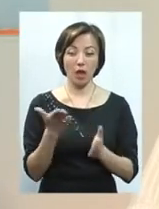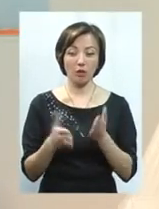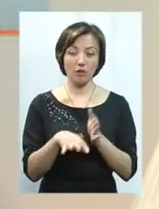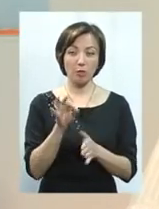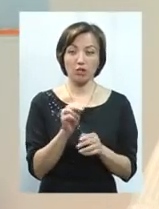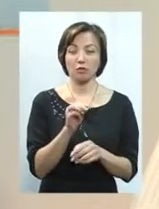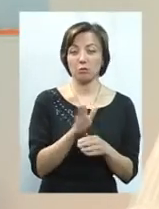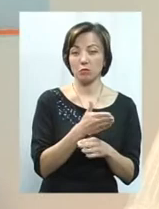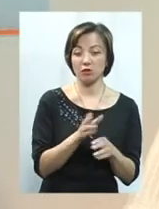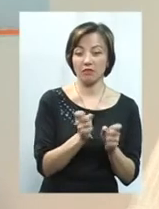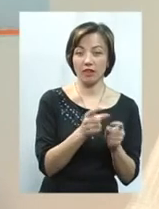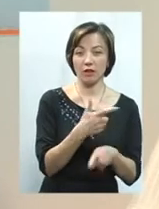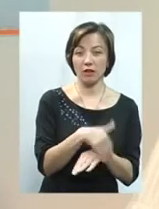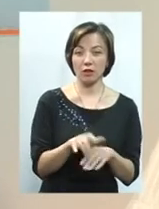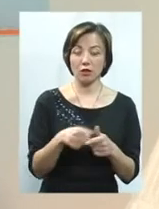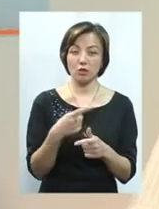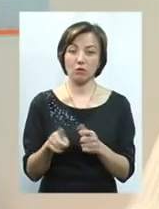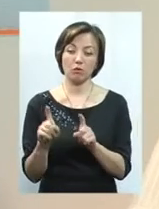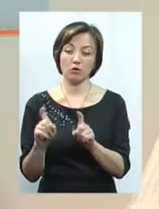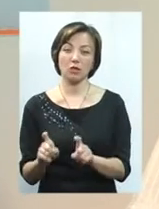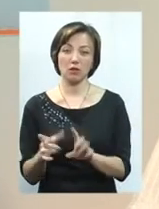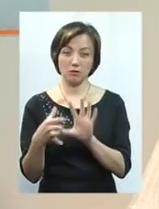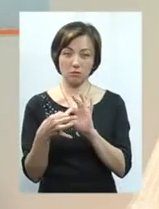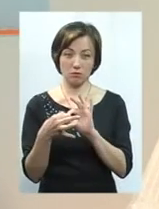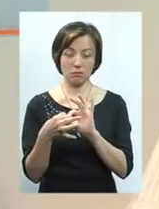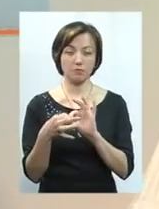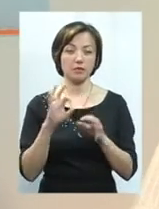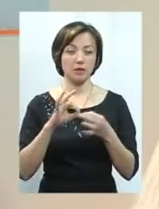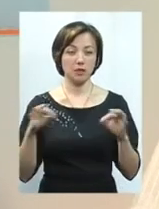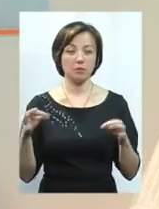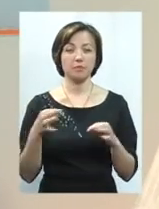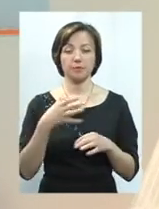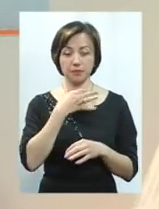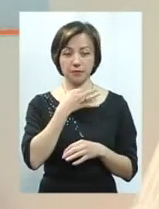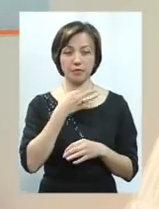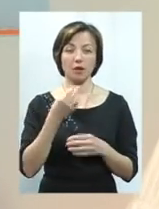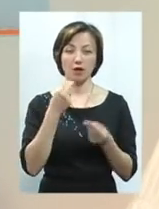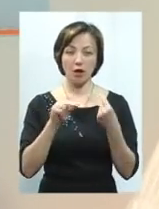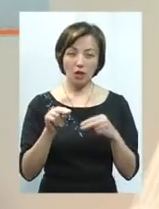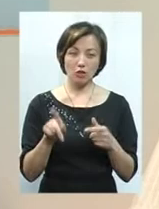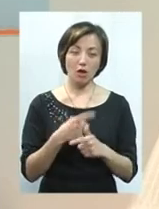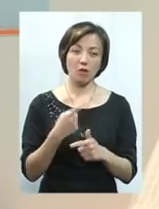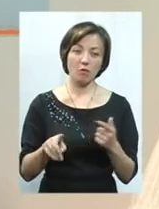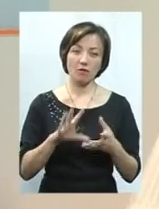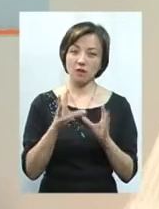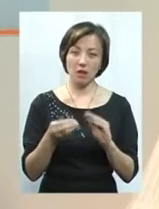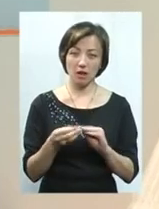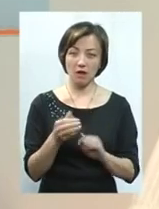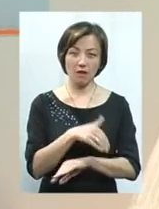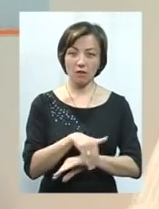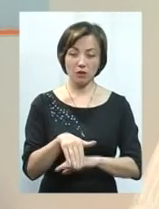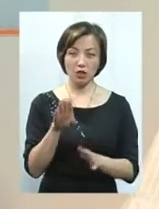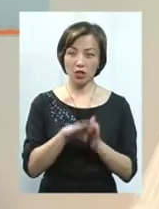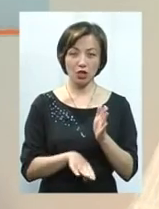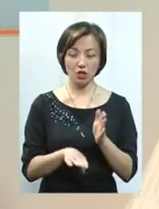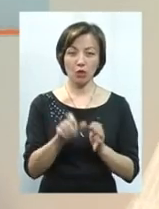між тим, чи його викинути на вулицю, чи його посадити на ту саму цепь, то, звісно, краще, або взагалі вулиця – це ще не